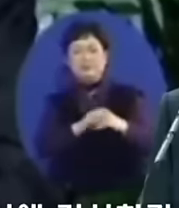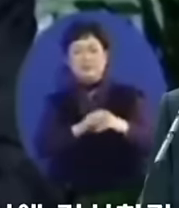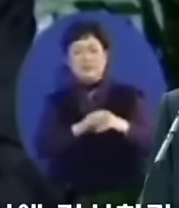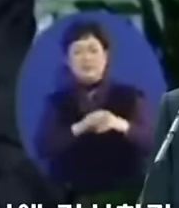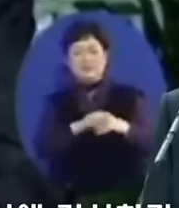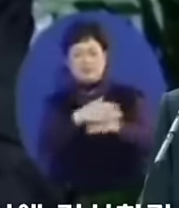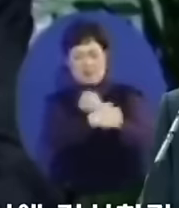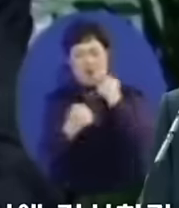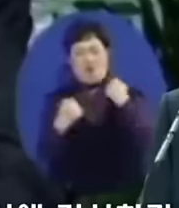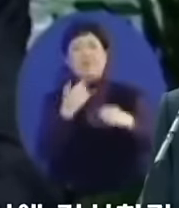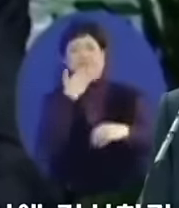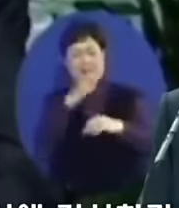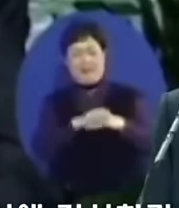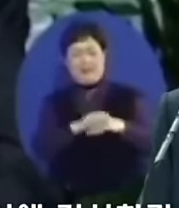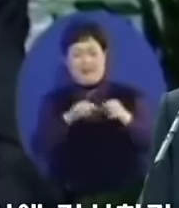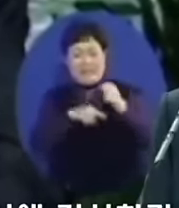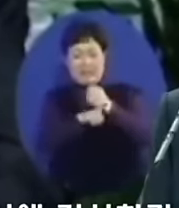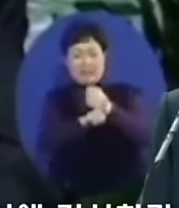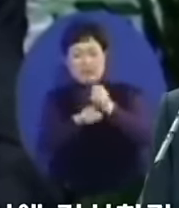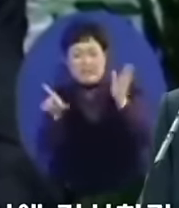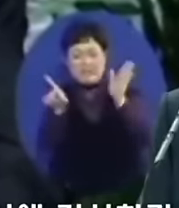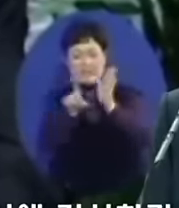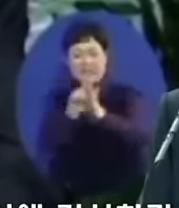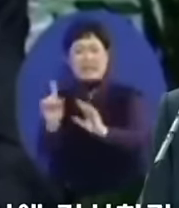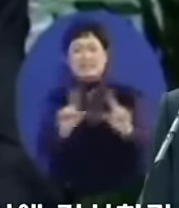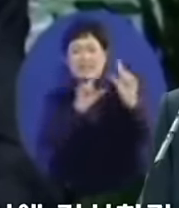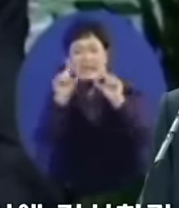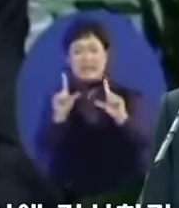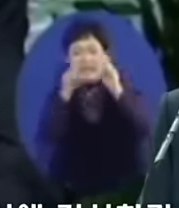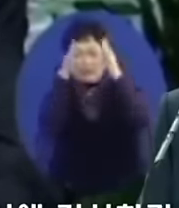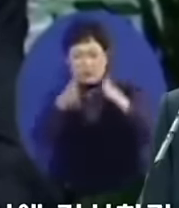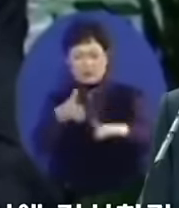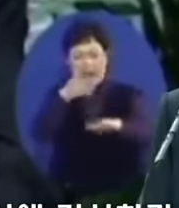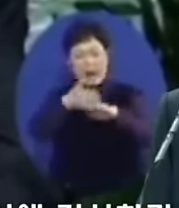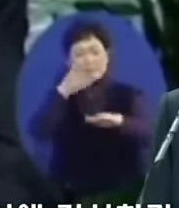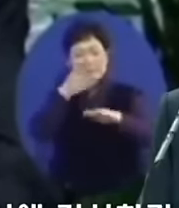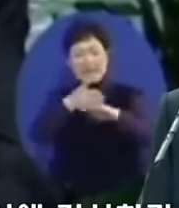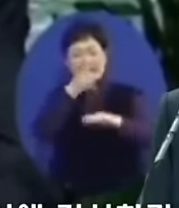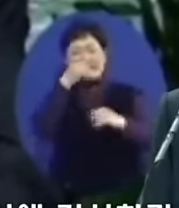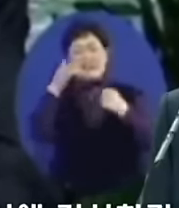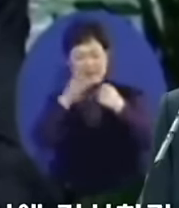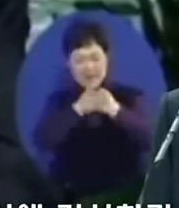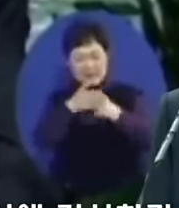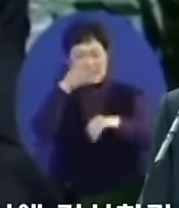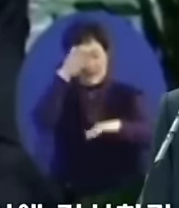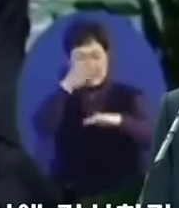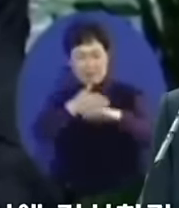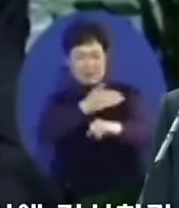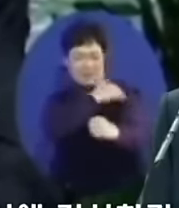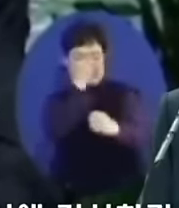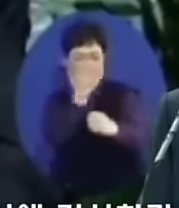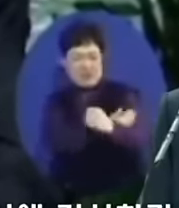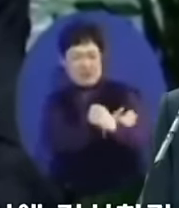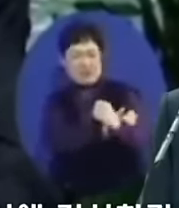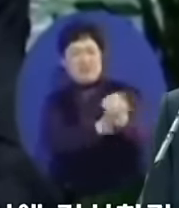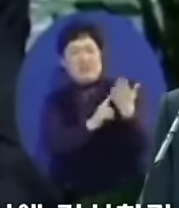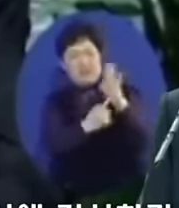많다는 것입니다. 그 이유는 신앙생활을 함으로써 감사하는 생활을 하기 때문에 감사의 능력이 따라오는